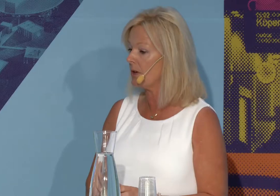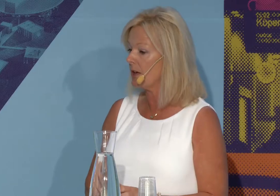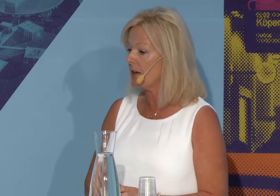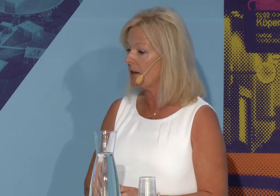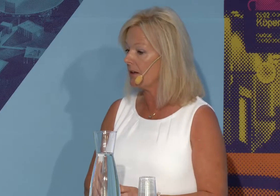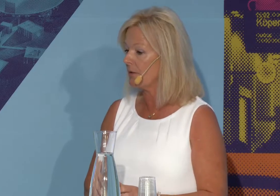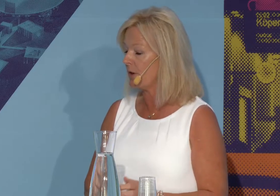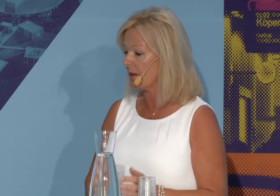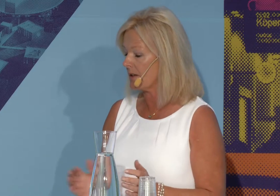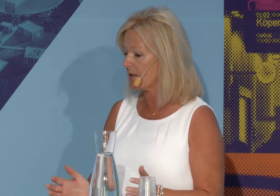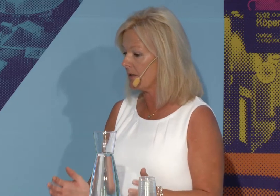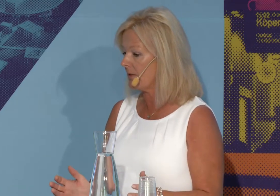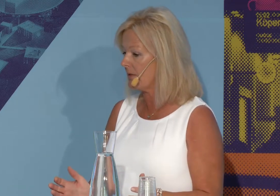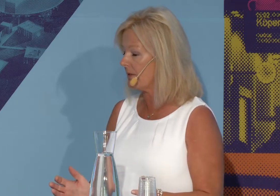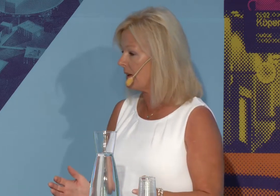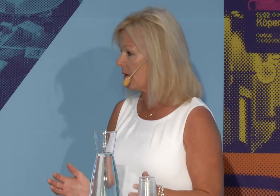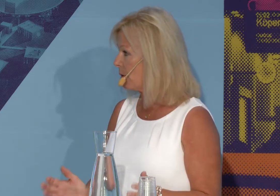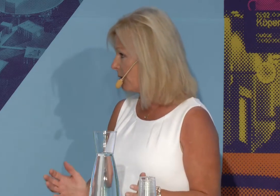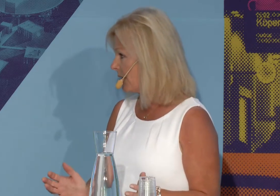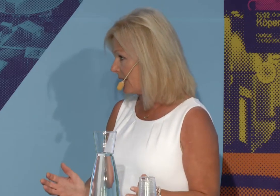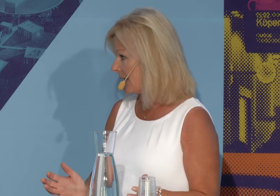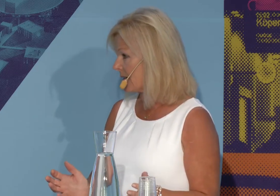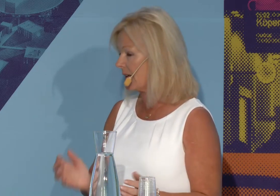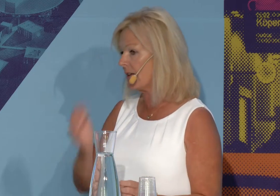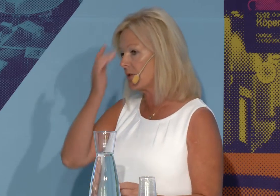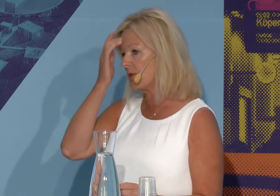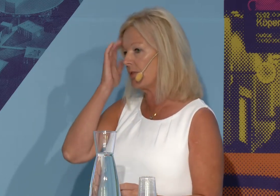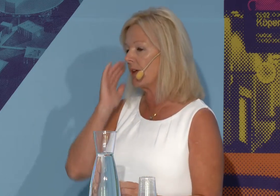också faktiskt inom ramen